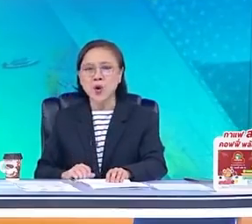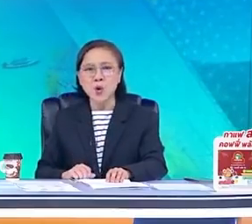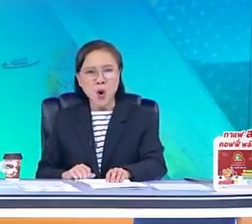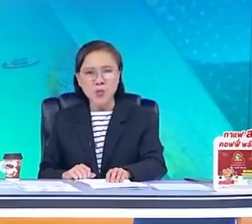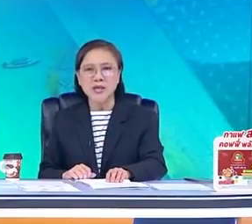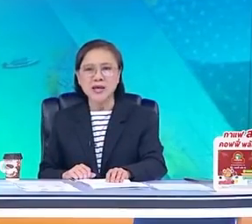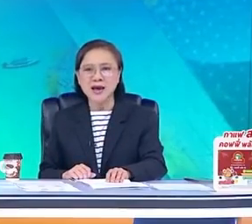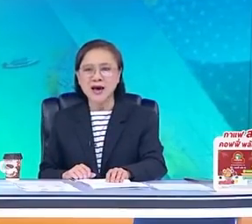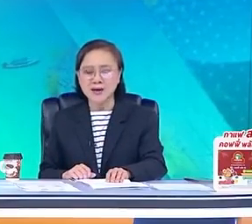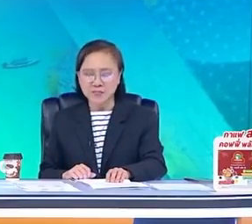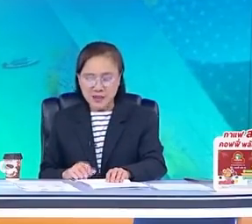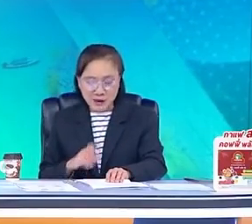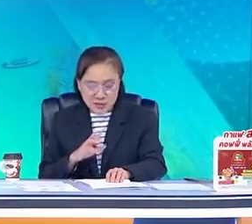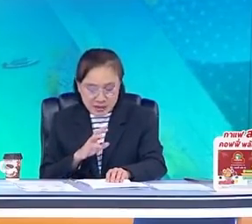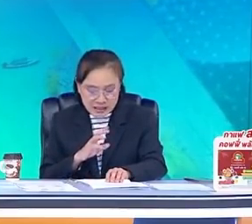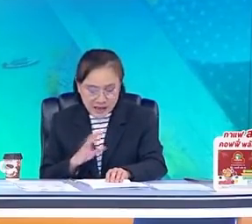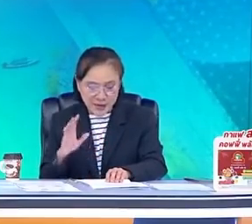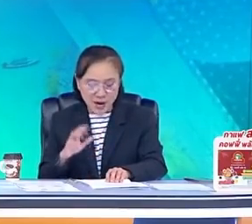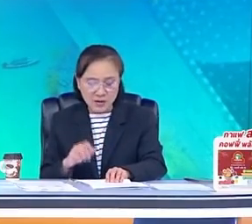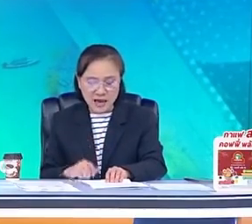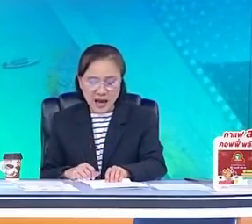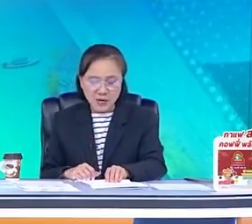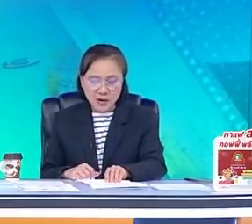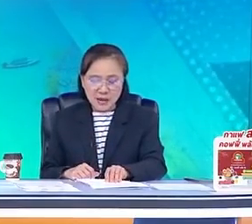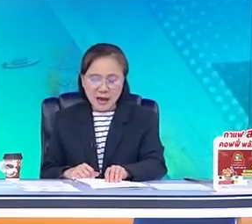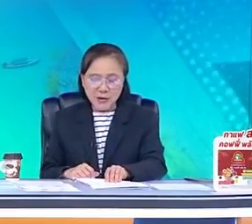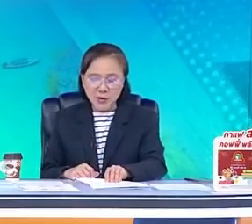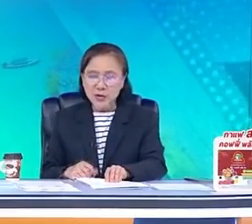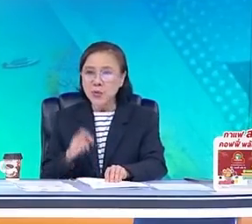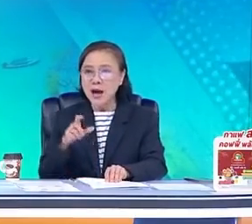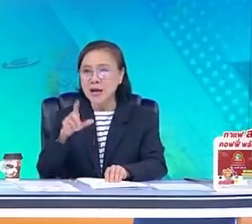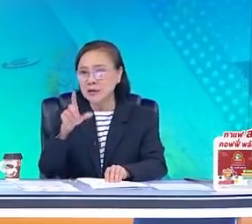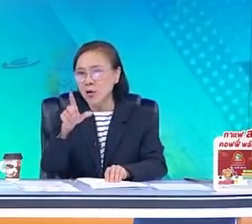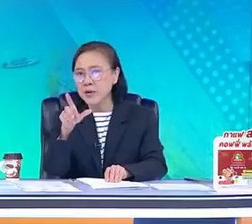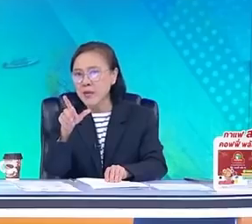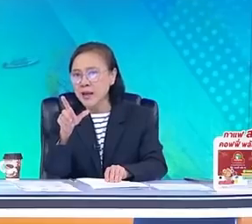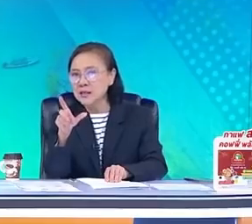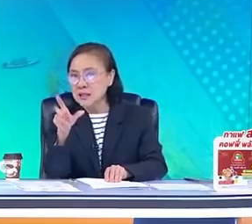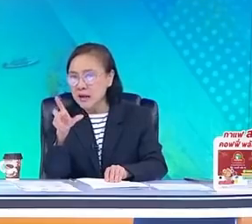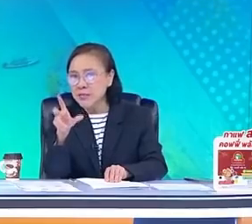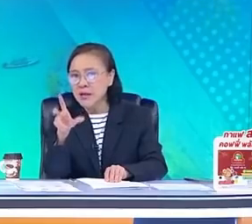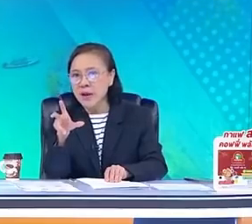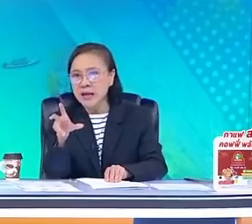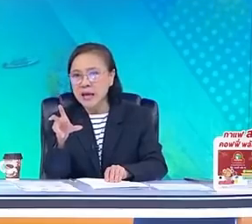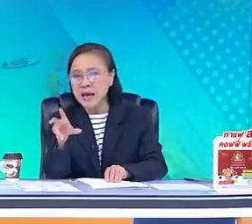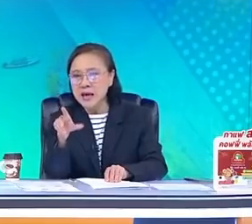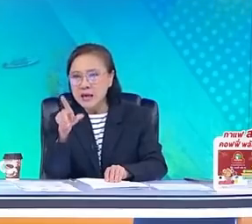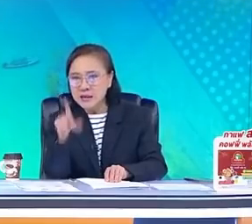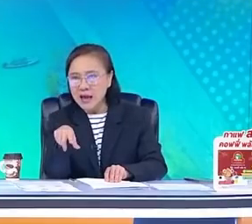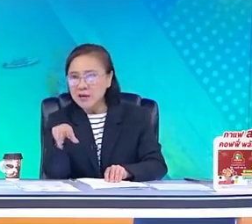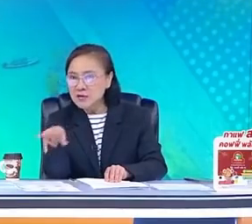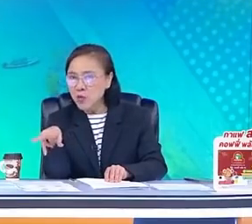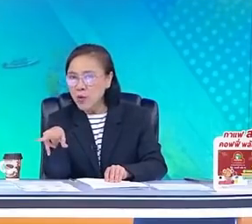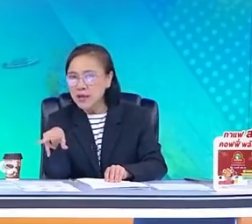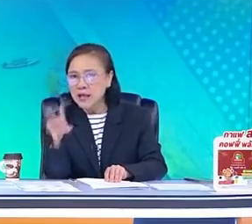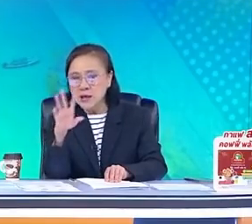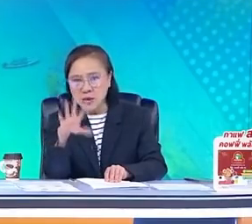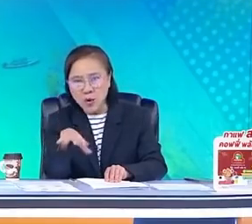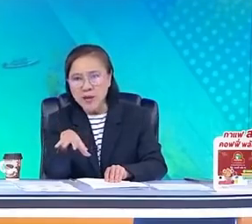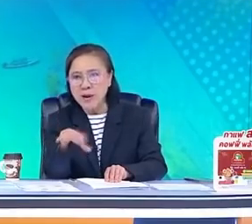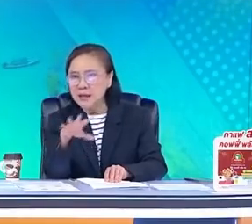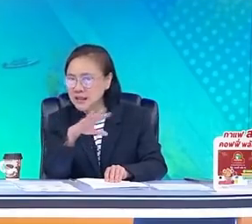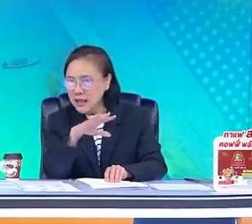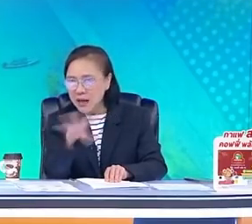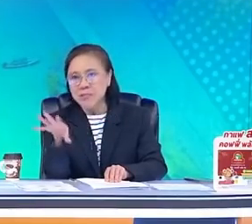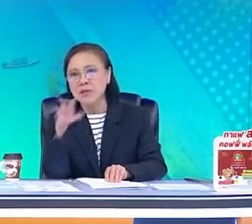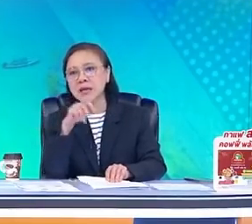ามเราต้องอยู่กับโควิดให้ได้เราจะไม่กลับไปล็อกดาวน์แล้วเราก็ดูว่าโรงพยาบาลนั้นจะรับมือได้มากแค่ไหนแต่ถ้าสูงกว่านี้โร